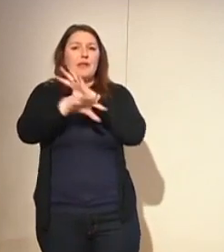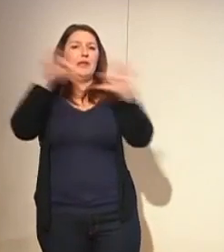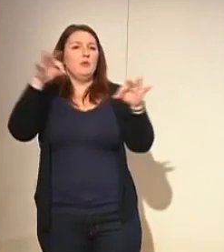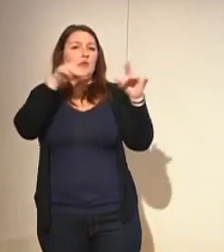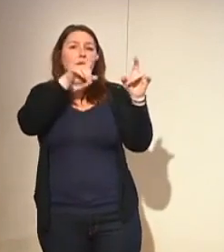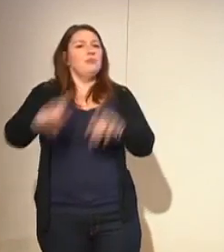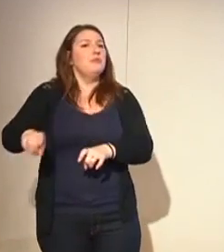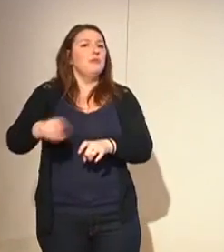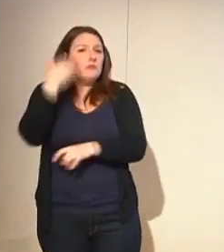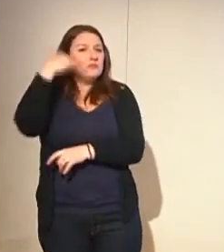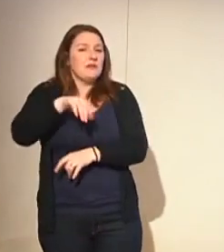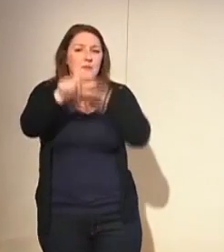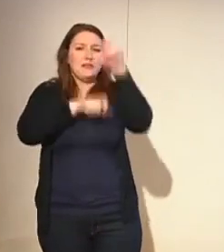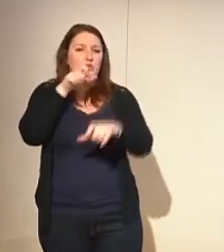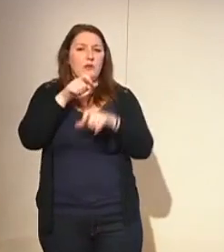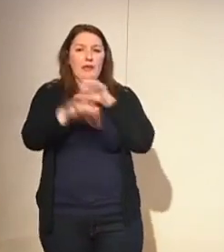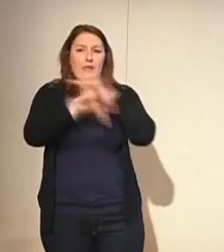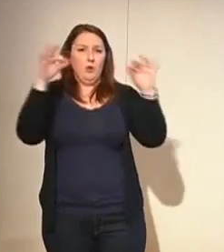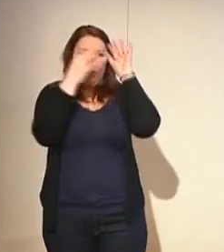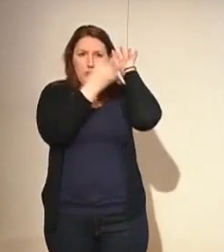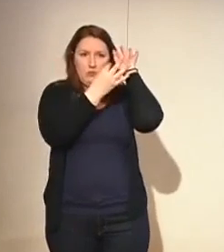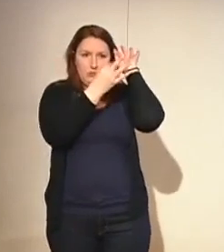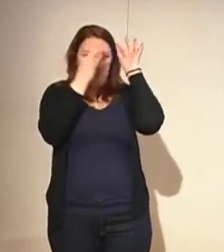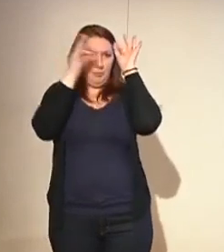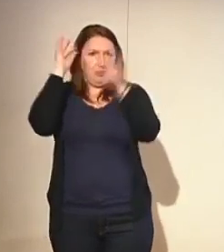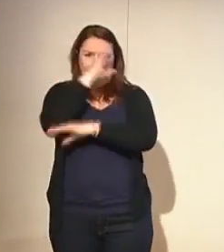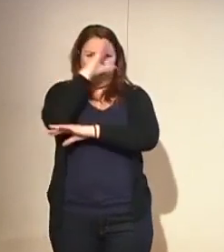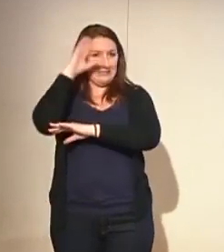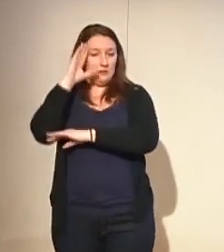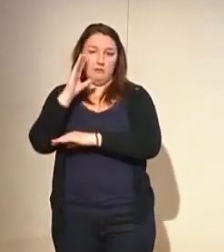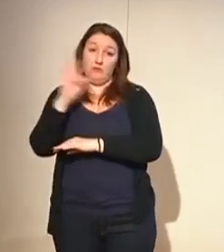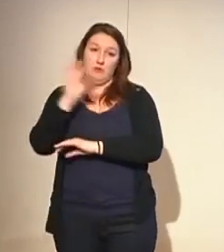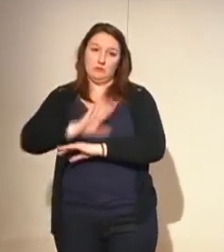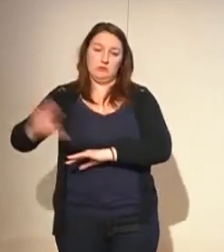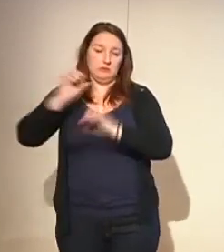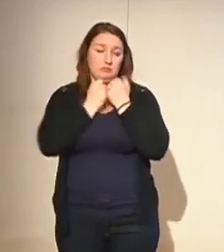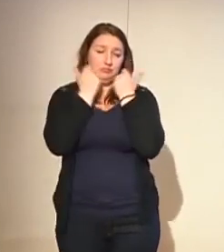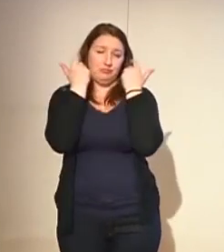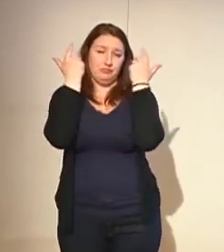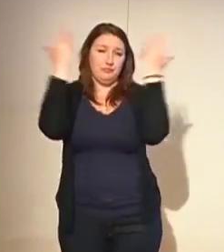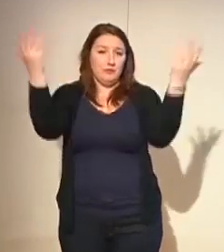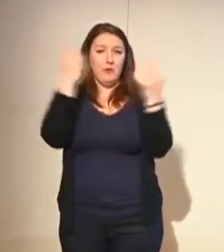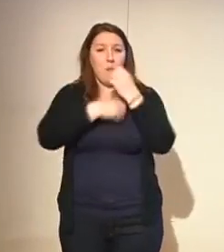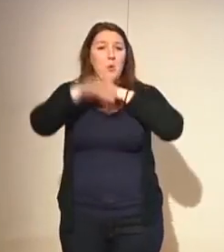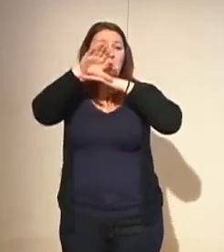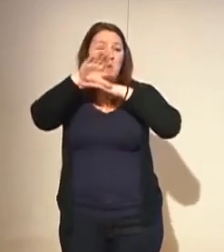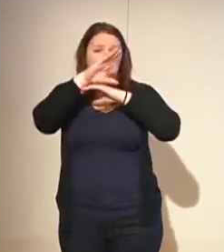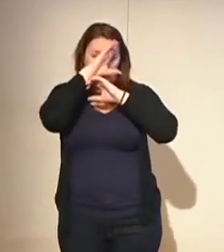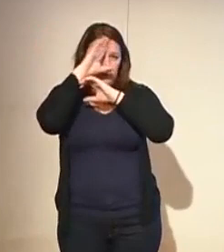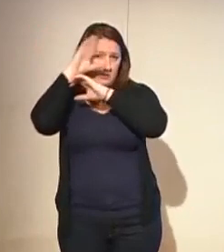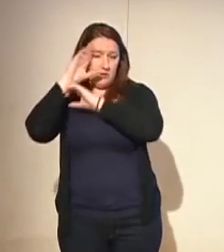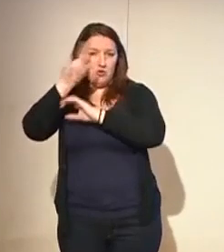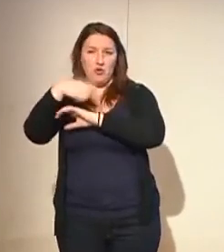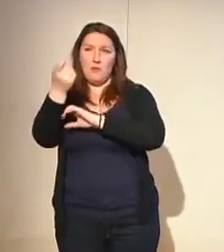cumulent des mandats et ils sont très nombreux en France ne peuvent ex cumuler au-delà de